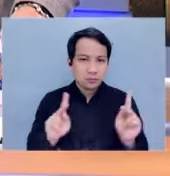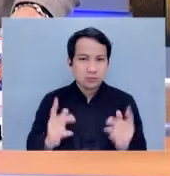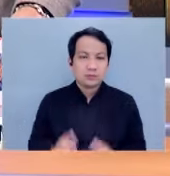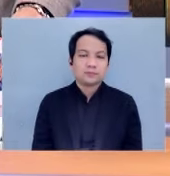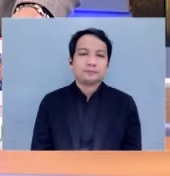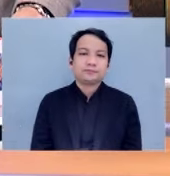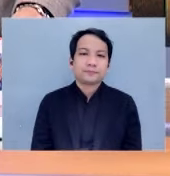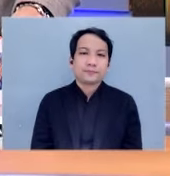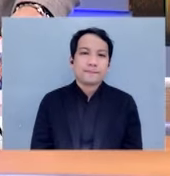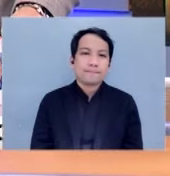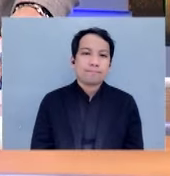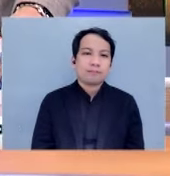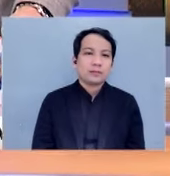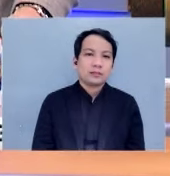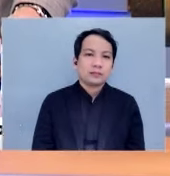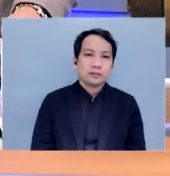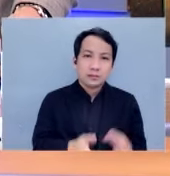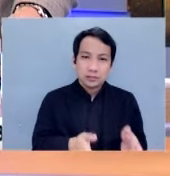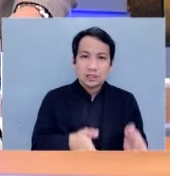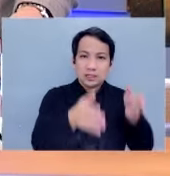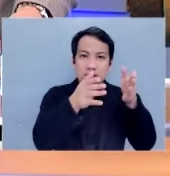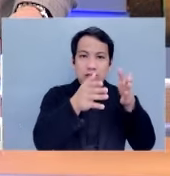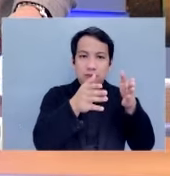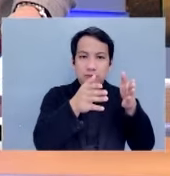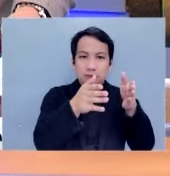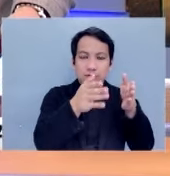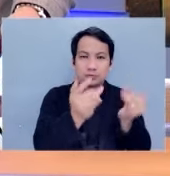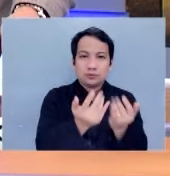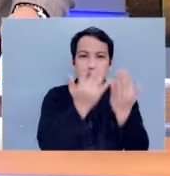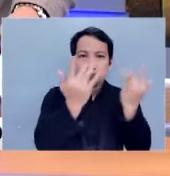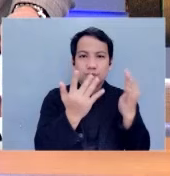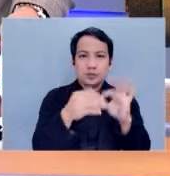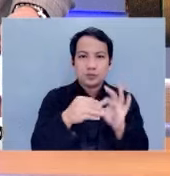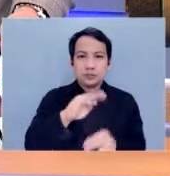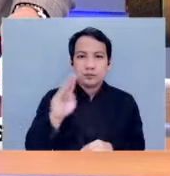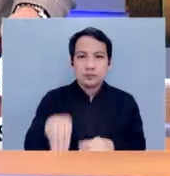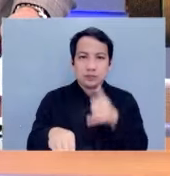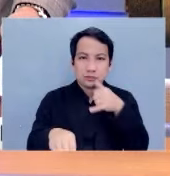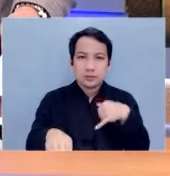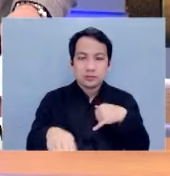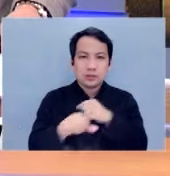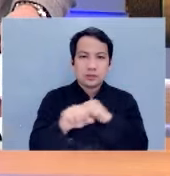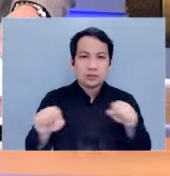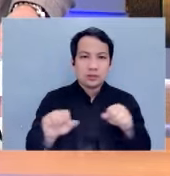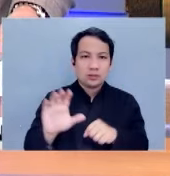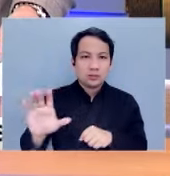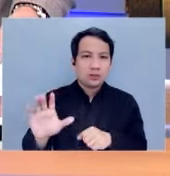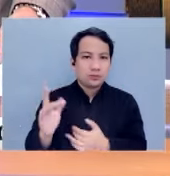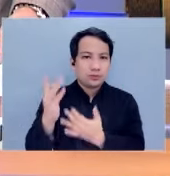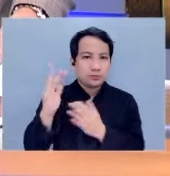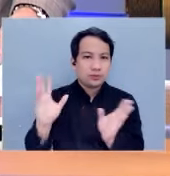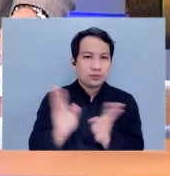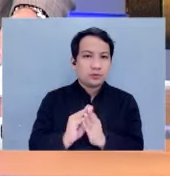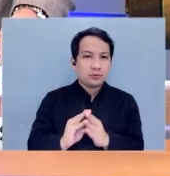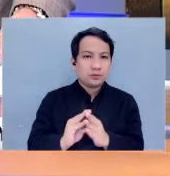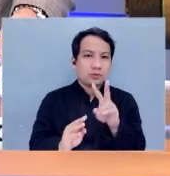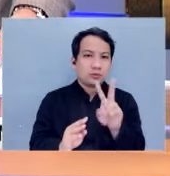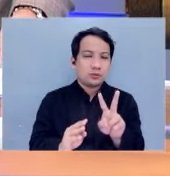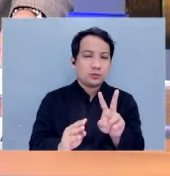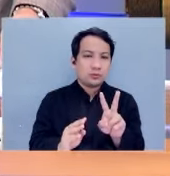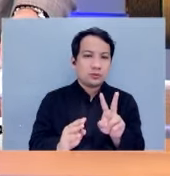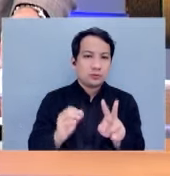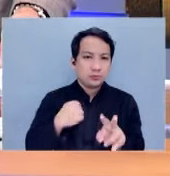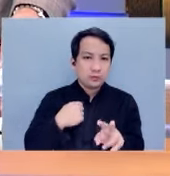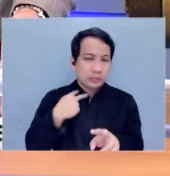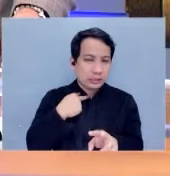Nasunog ang isang gusali na may recruitment agency sa Malate, Maynila. Nasa gitna naman ng mga bumbero ang 2 empleyado na natrap sa